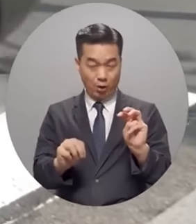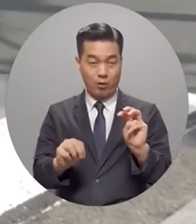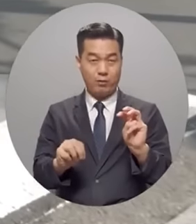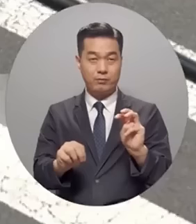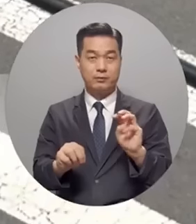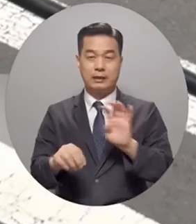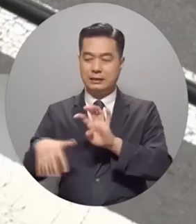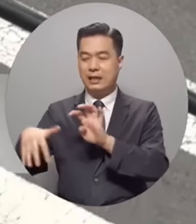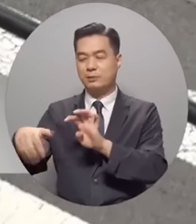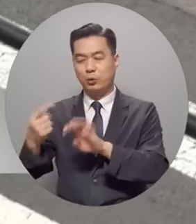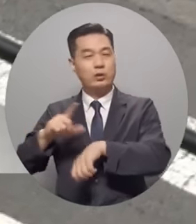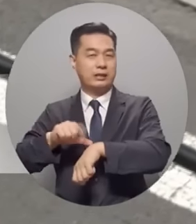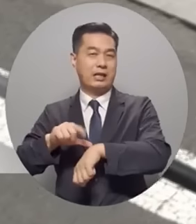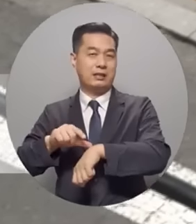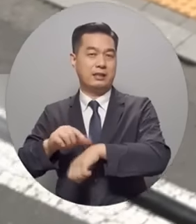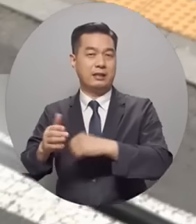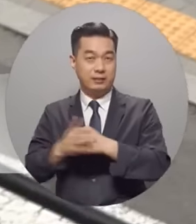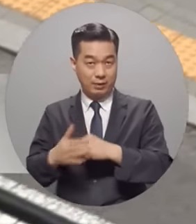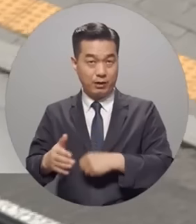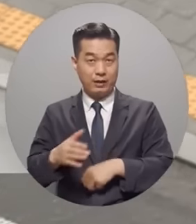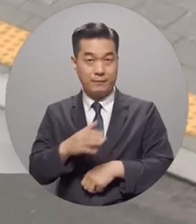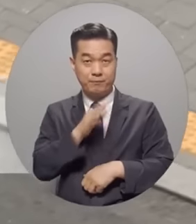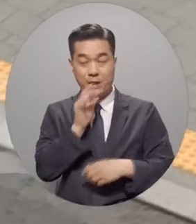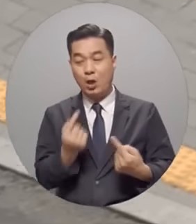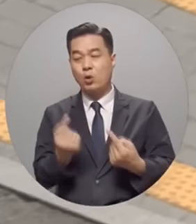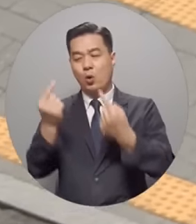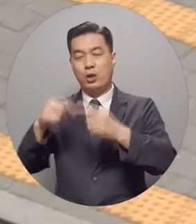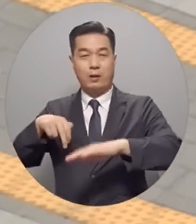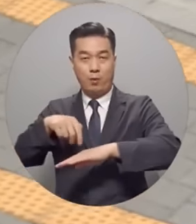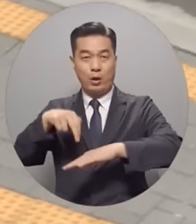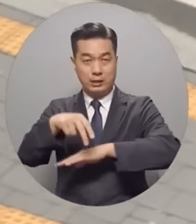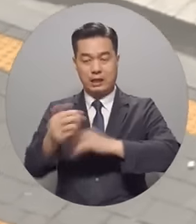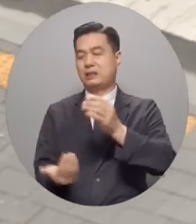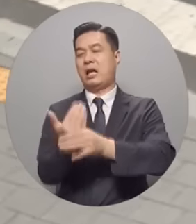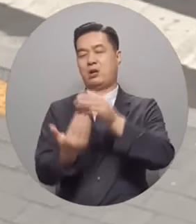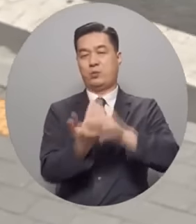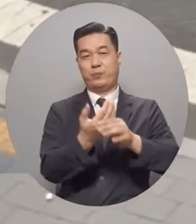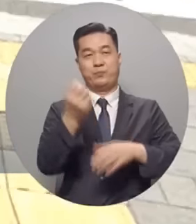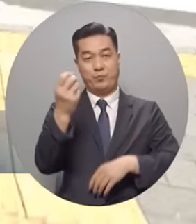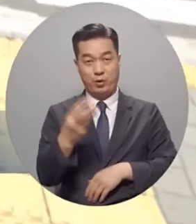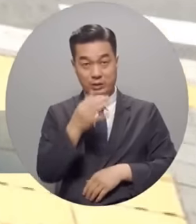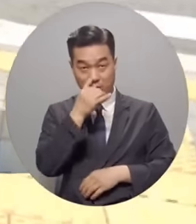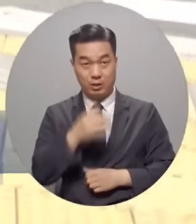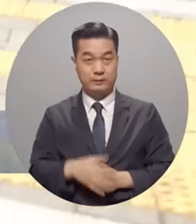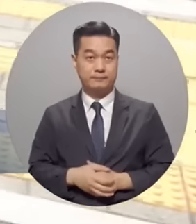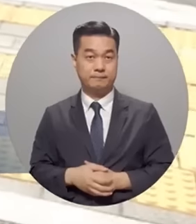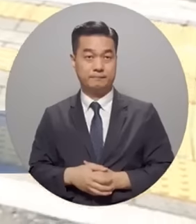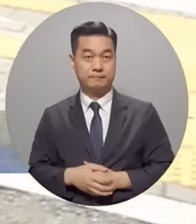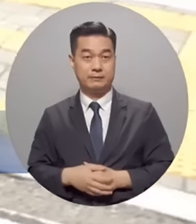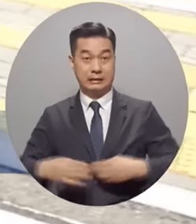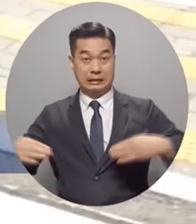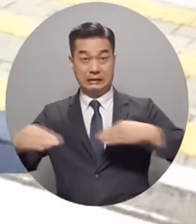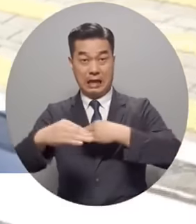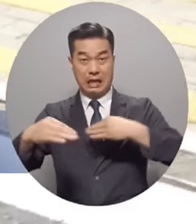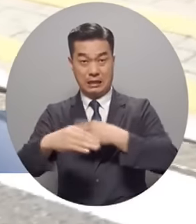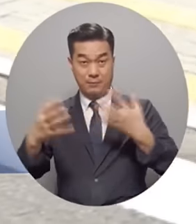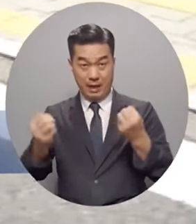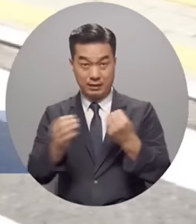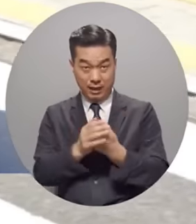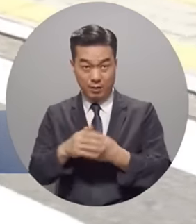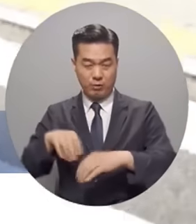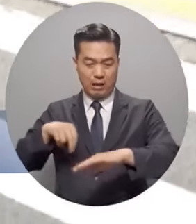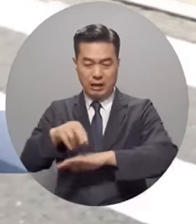보니 매년 이곳에선 고령 보행자들의 사고가 끊이지 않고 있습니다. 차 때문에 그렇게 다니다